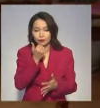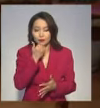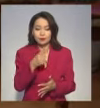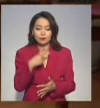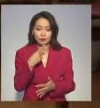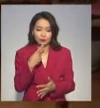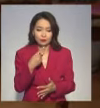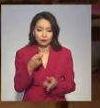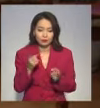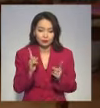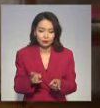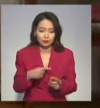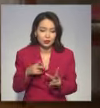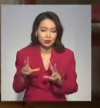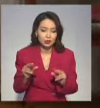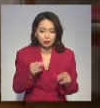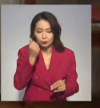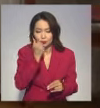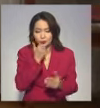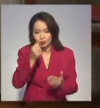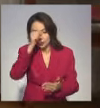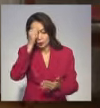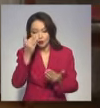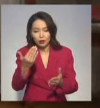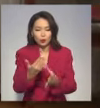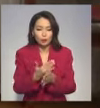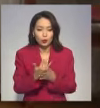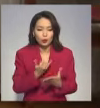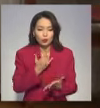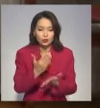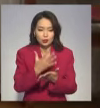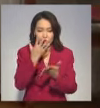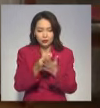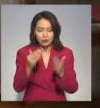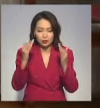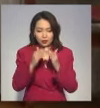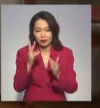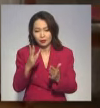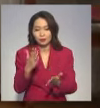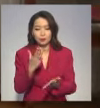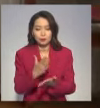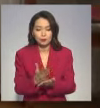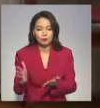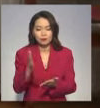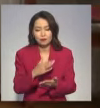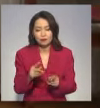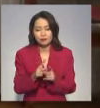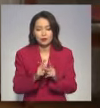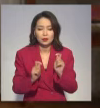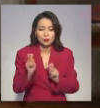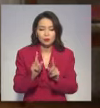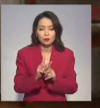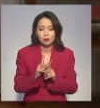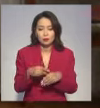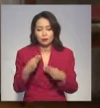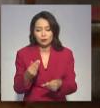Я по-настоящему счастлива. Теперь, благодаря Богу и вашей помощи, у нас есть своя квартира. Раньше мы все время переезжали. Бывали хозяева,